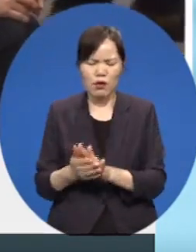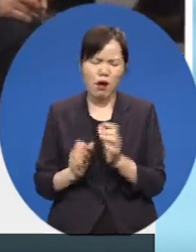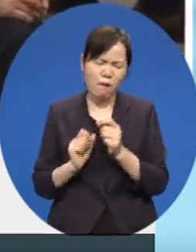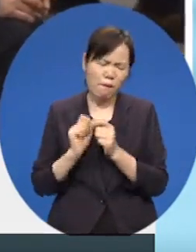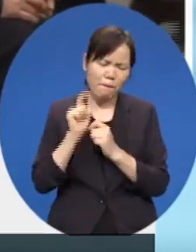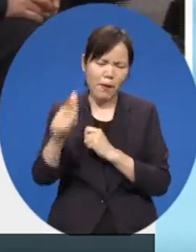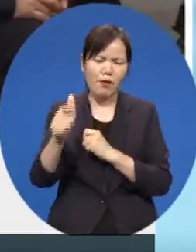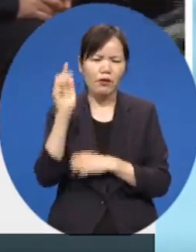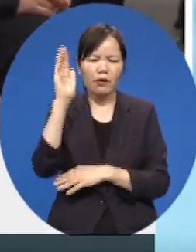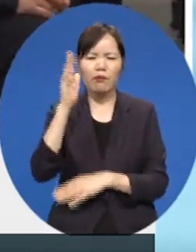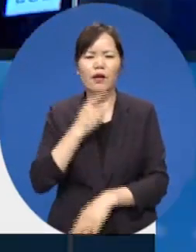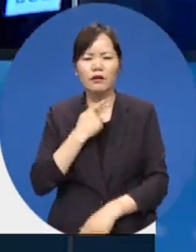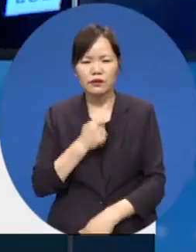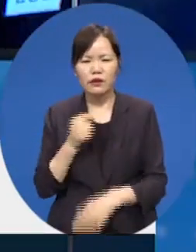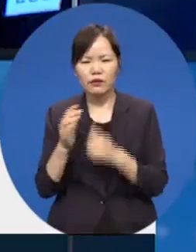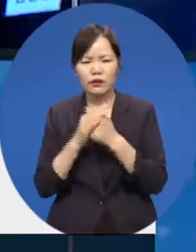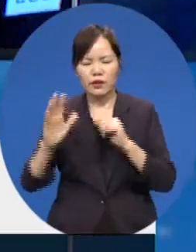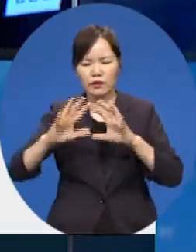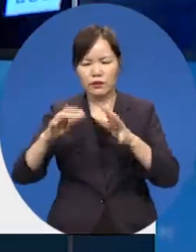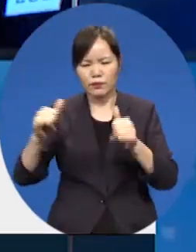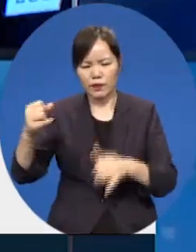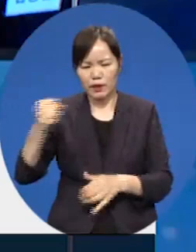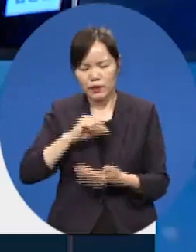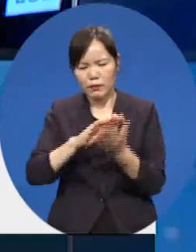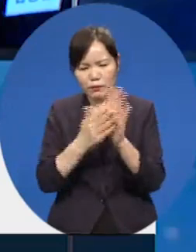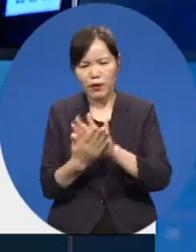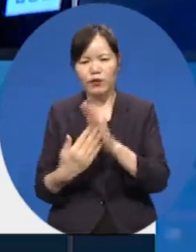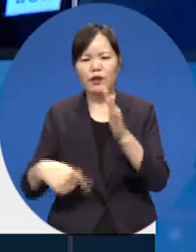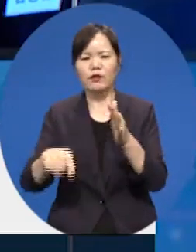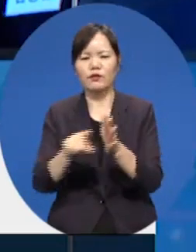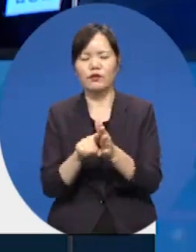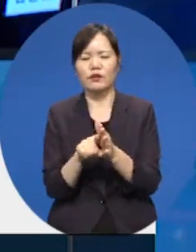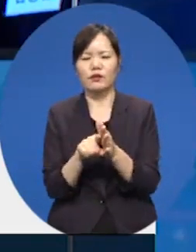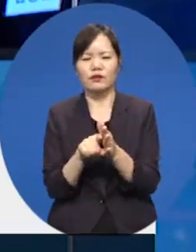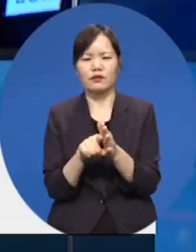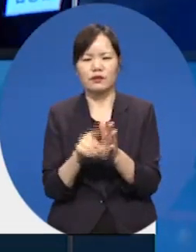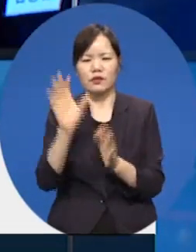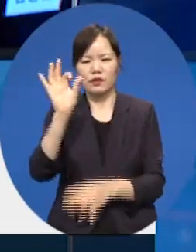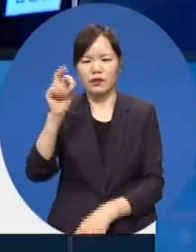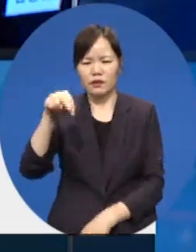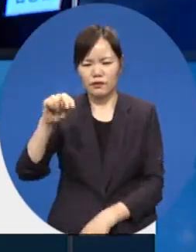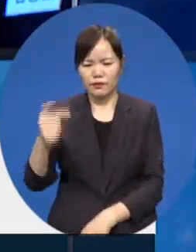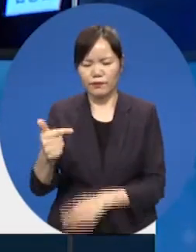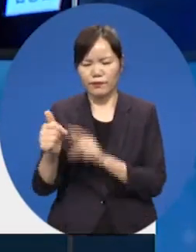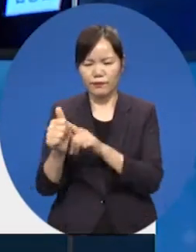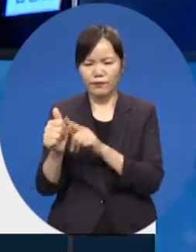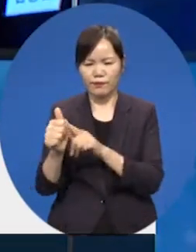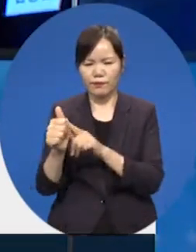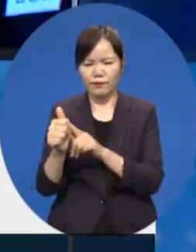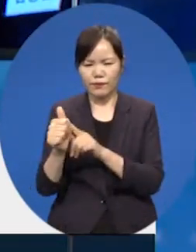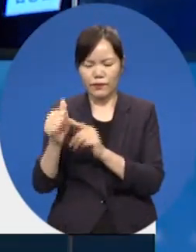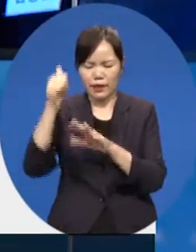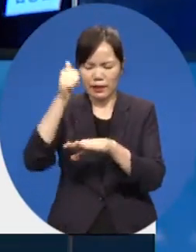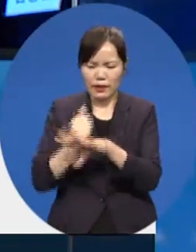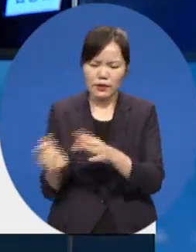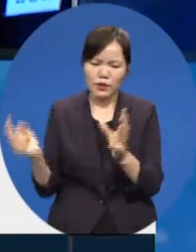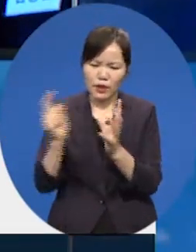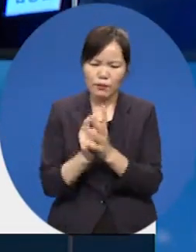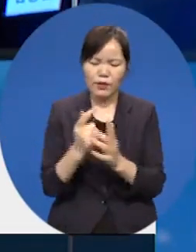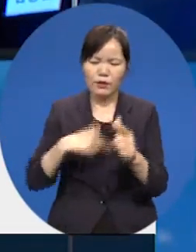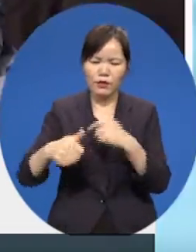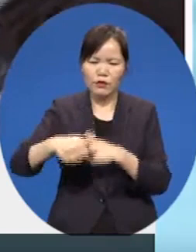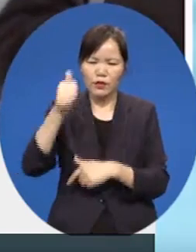그렇기 때문에 국민의힘을 변화시키기 위해서는 네. 뭐 윤석열 전 총장이 나중에 합류하는 게 좋다라고 생각할 수도